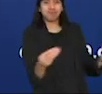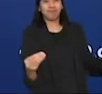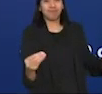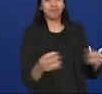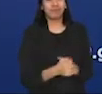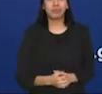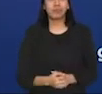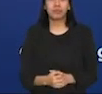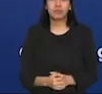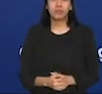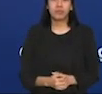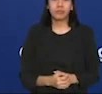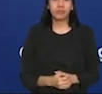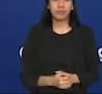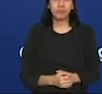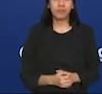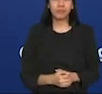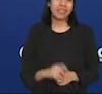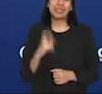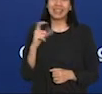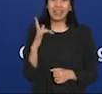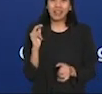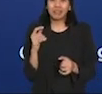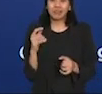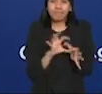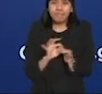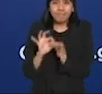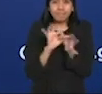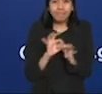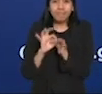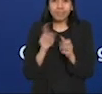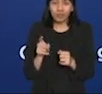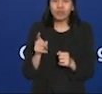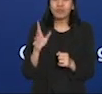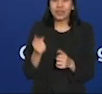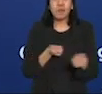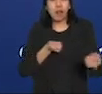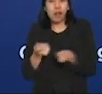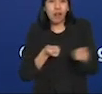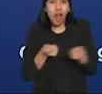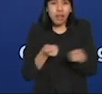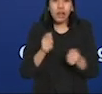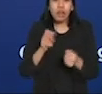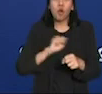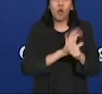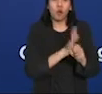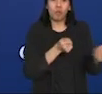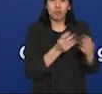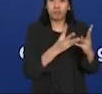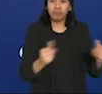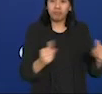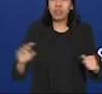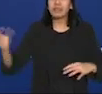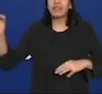dengan cara seperti inilah kita akan bisa mengendalikan bukan hanya covert 19 tetapi juga demam berdarah